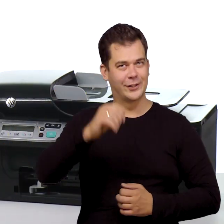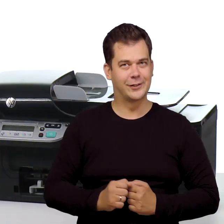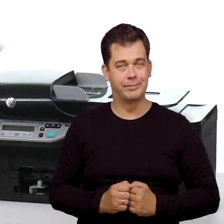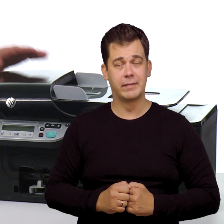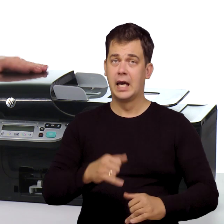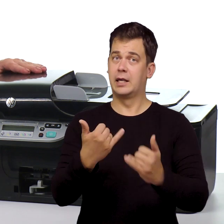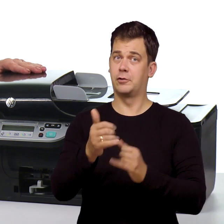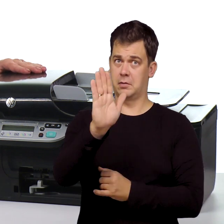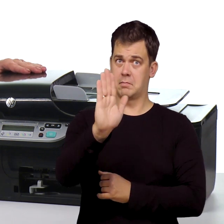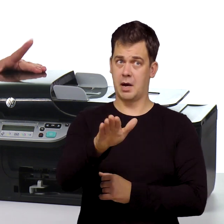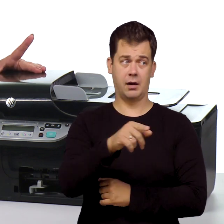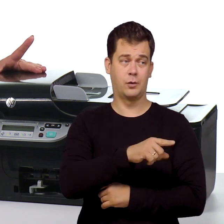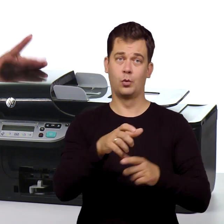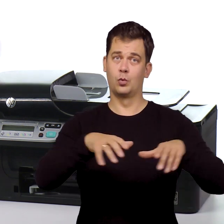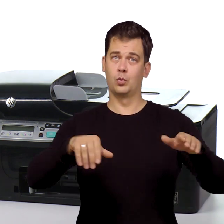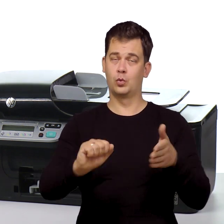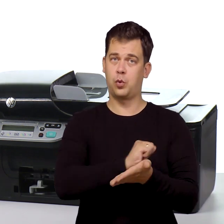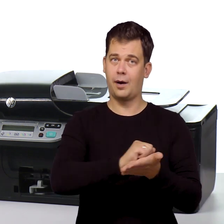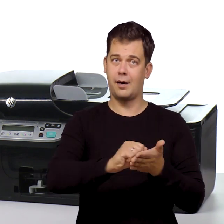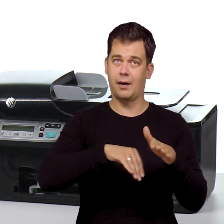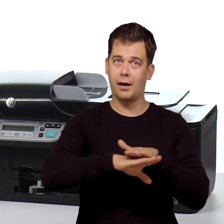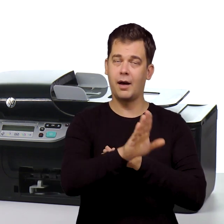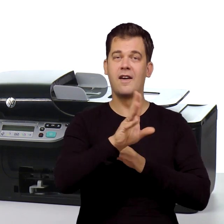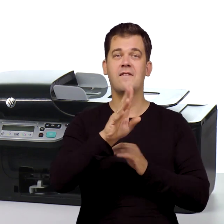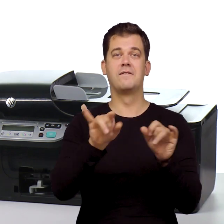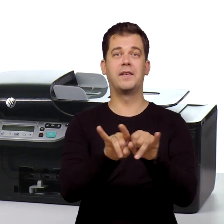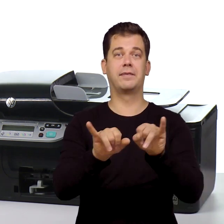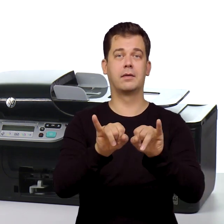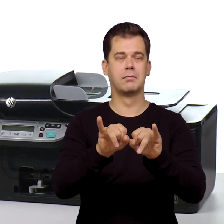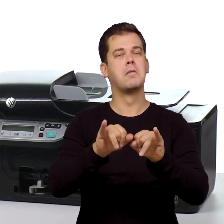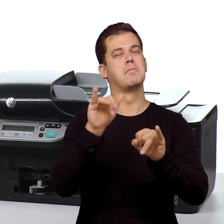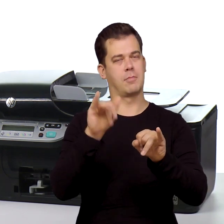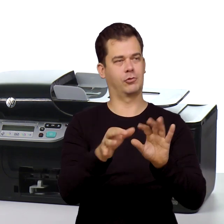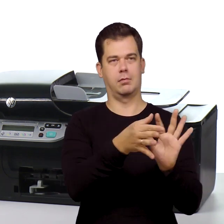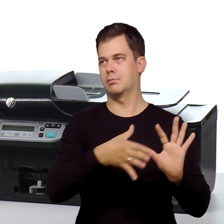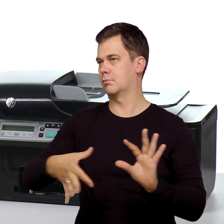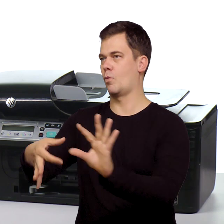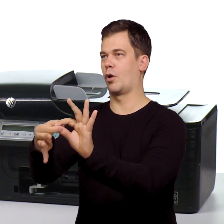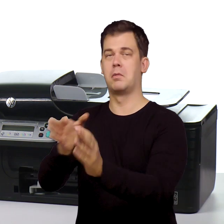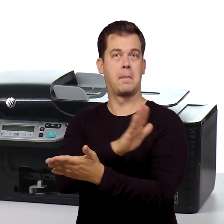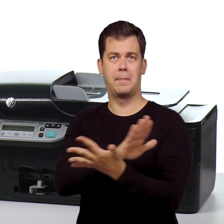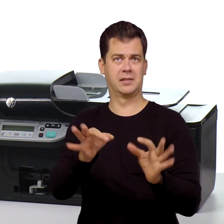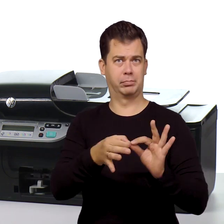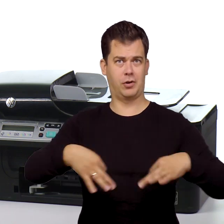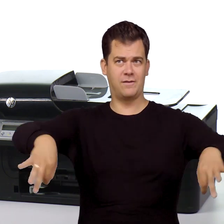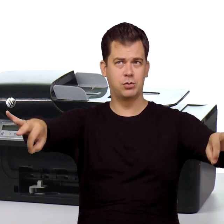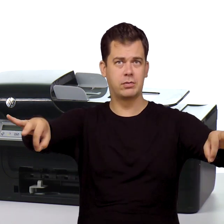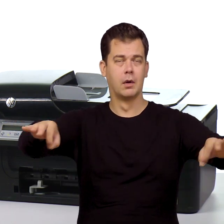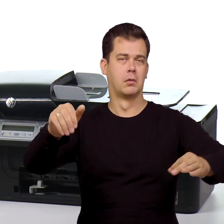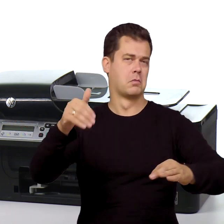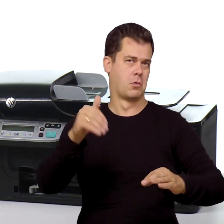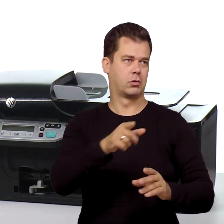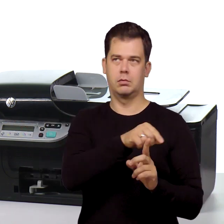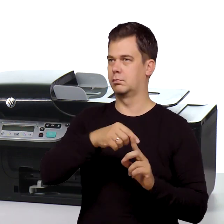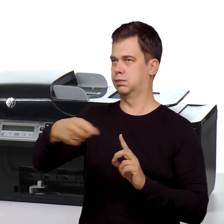Cześć! Jeśli masz drukarkę z funkcją Wi-Fi, to możesz ją podłączyć do modemu bezprzewodowo i drukować swoje prace bez potrzeby